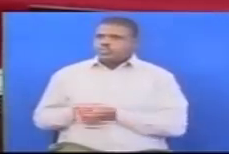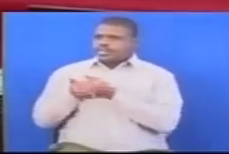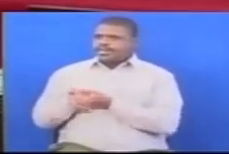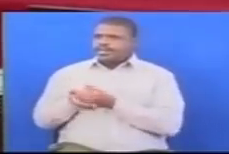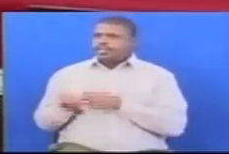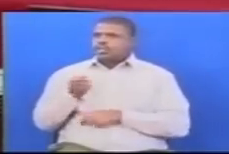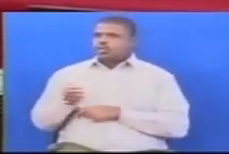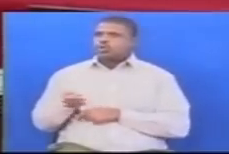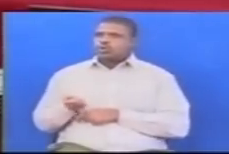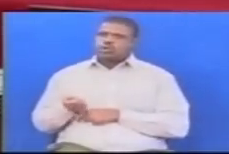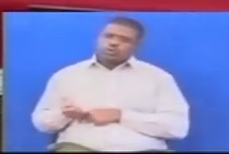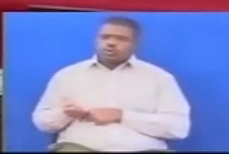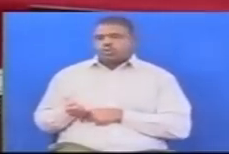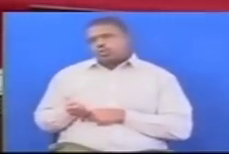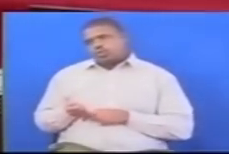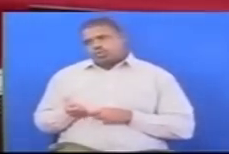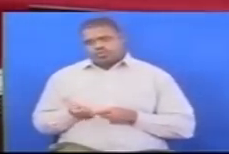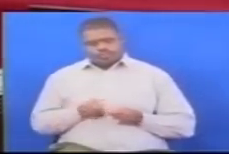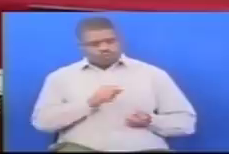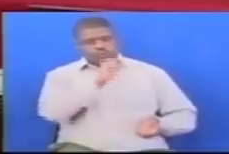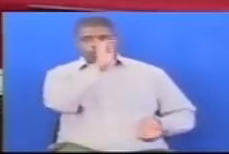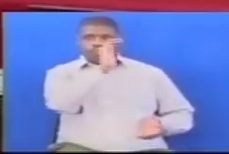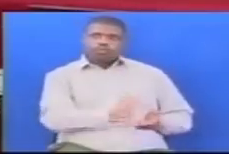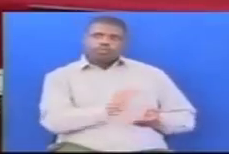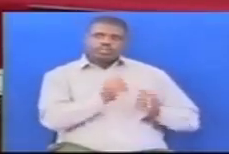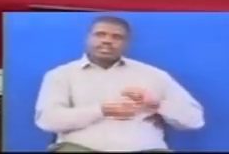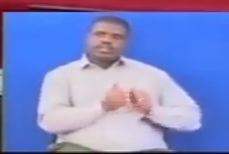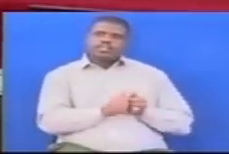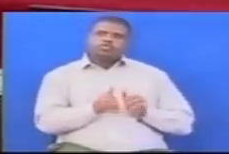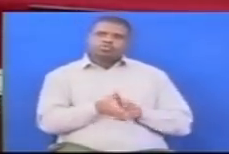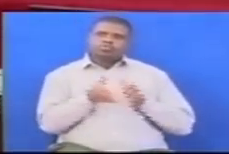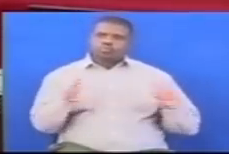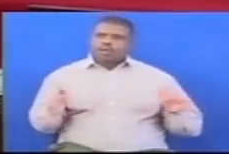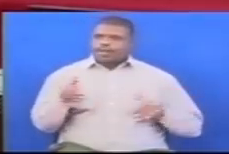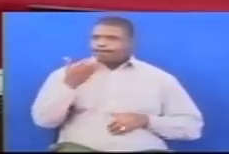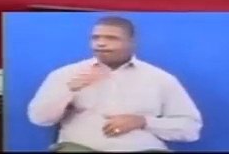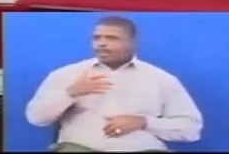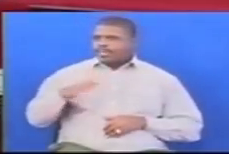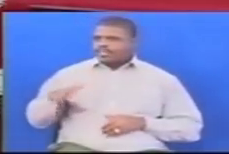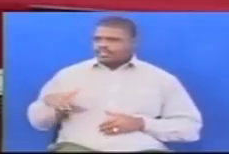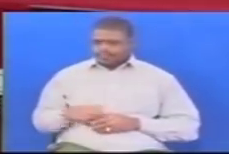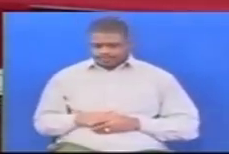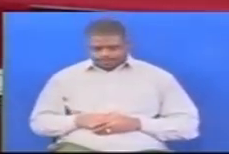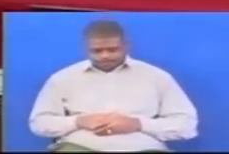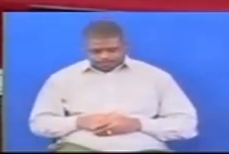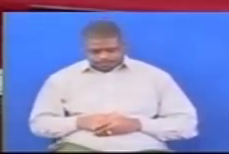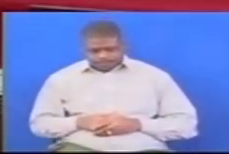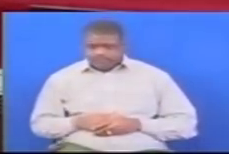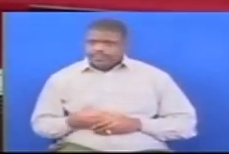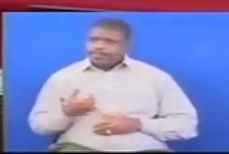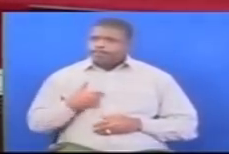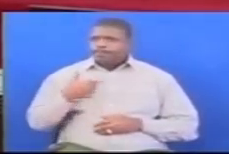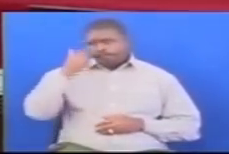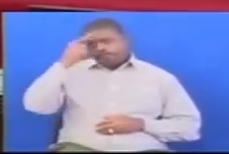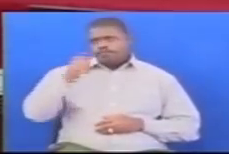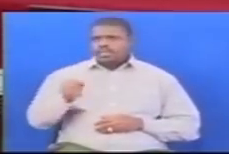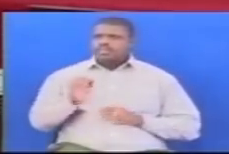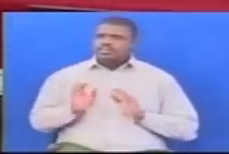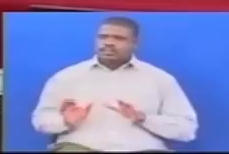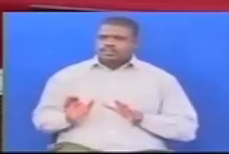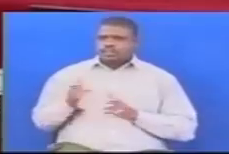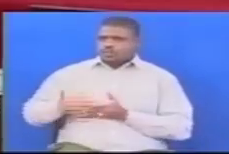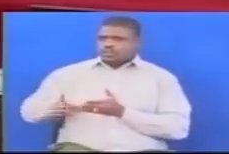kuweza kupunguza tatizo kubwa la maji. Mheshimiwa Mwenyekiti, naamini kabisa kwamba